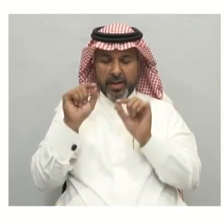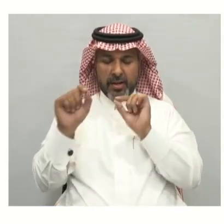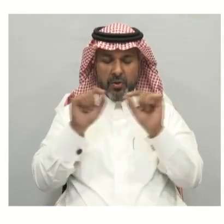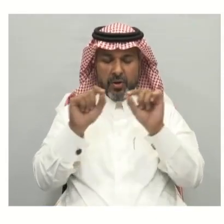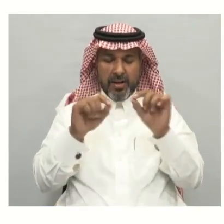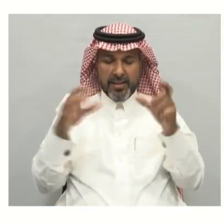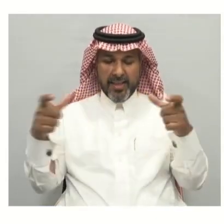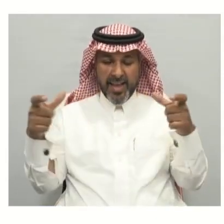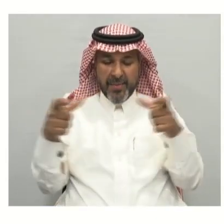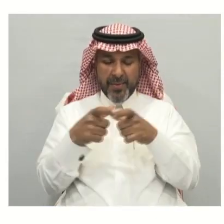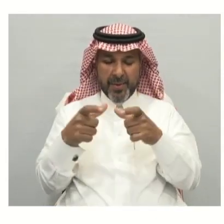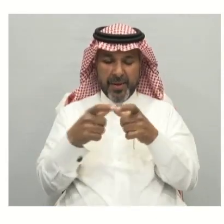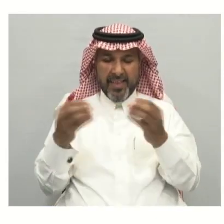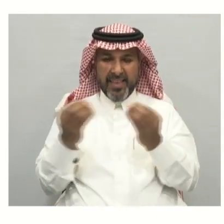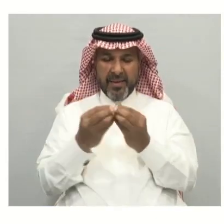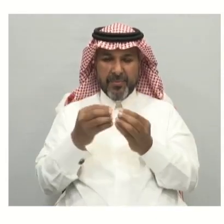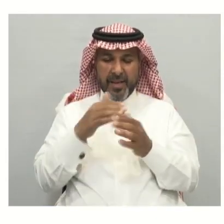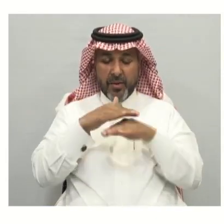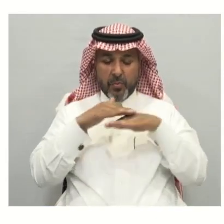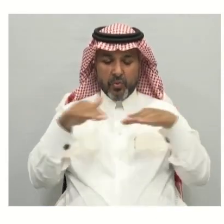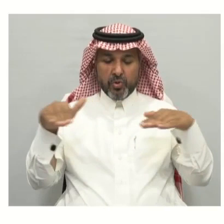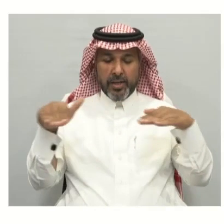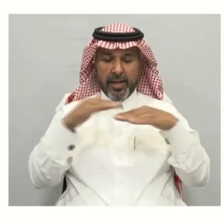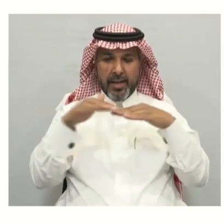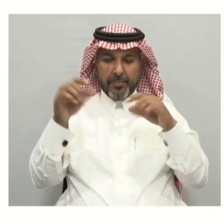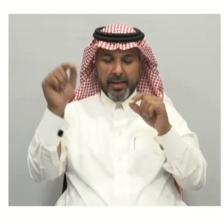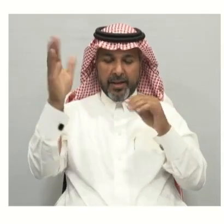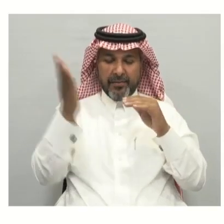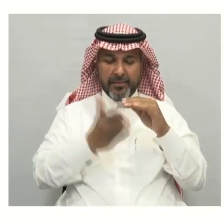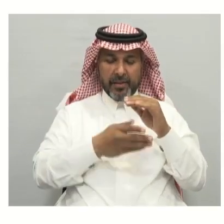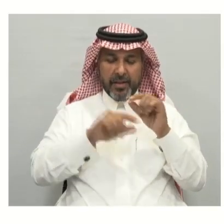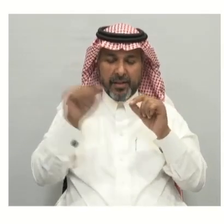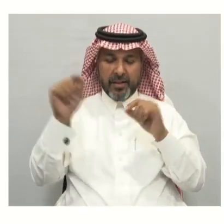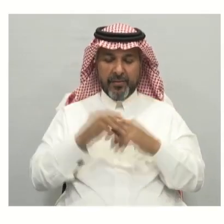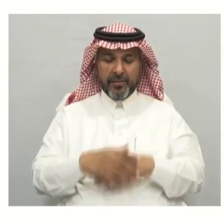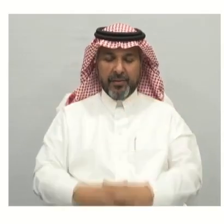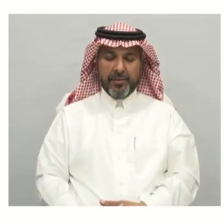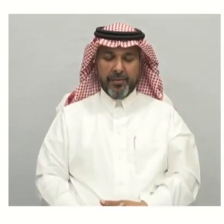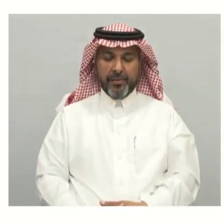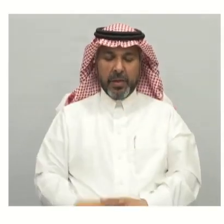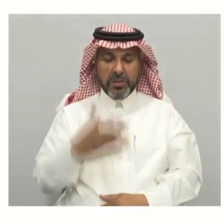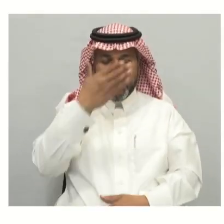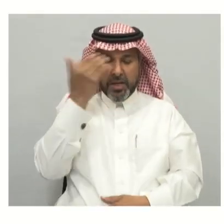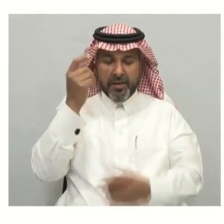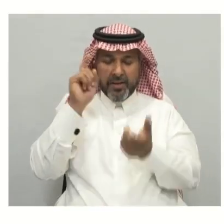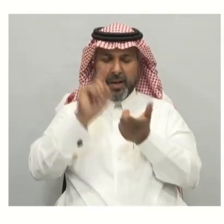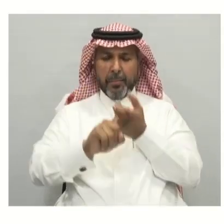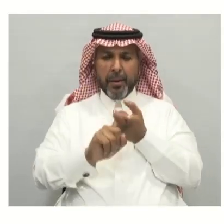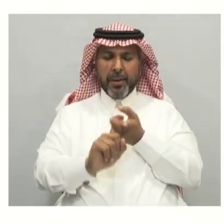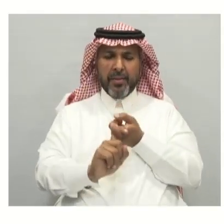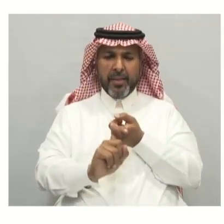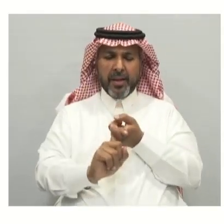متقاربه بحيث تقع على خط مستقيم فان مجموعتي البيانات تكونان مترابطتين او